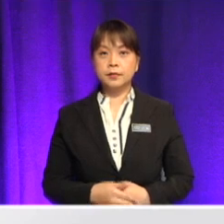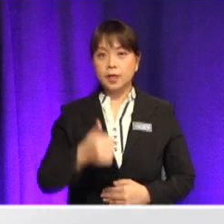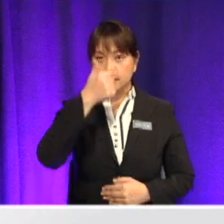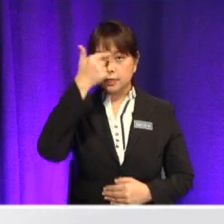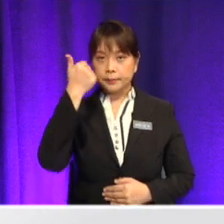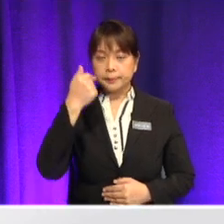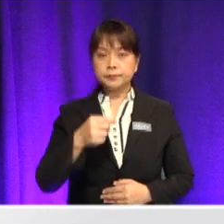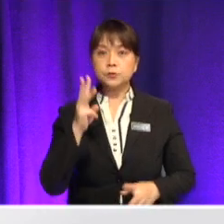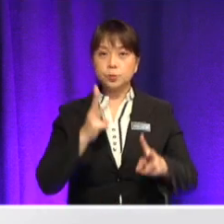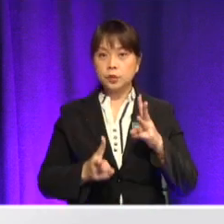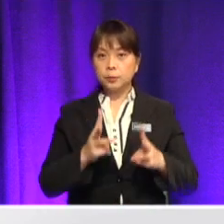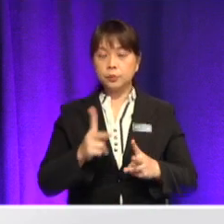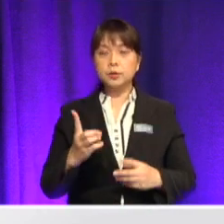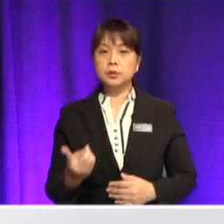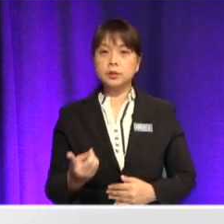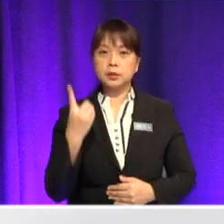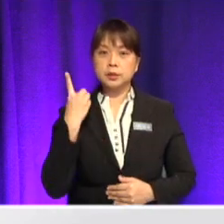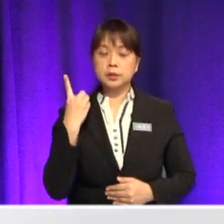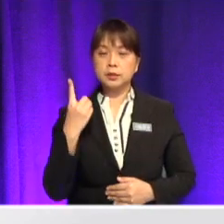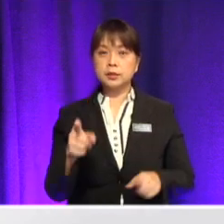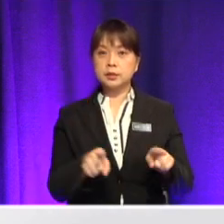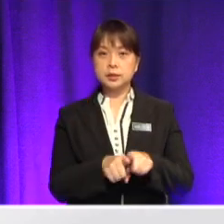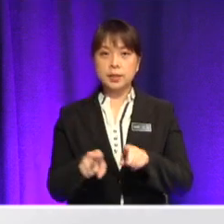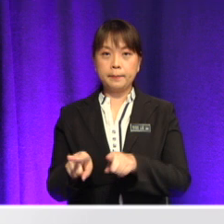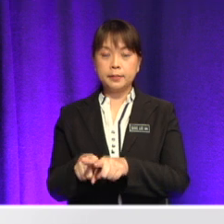walaupun daya input di pasar